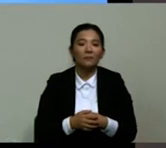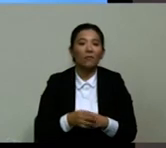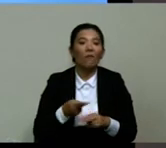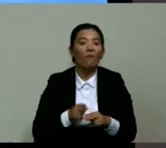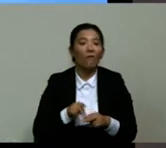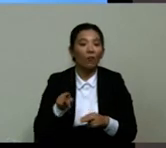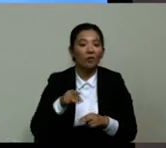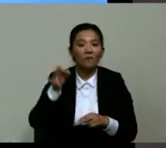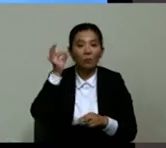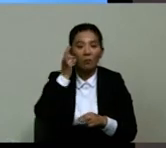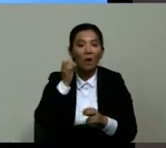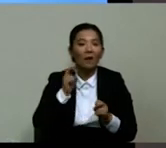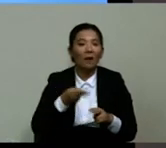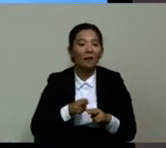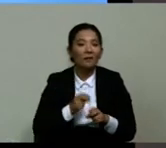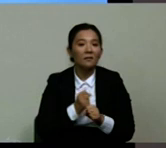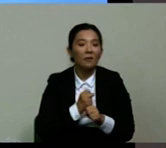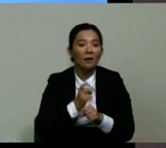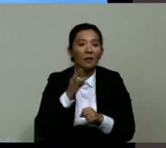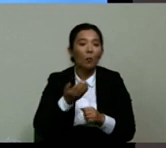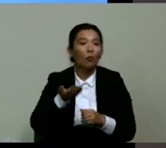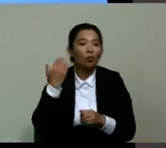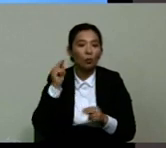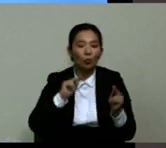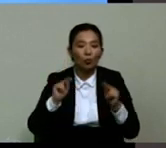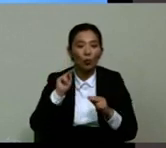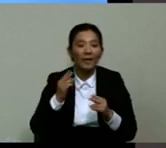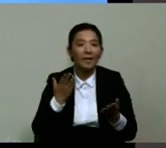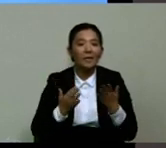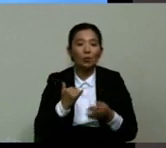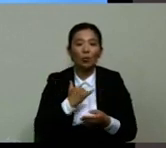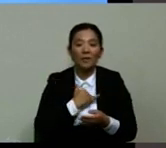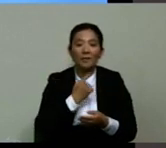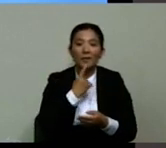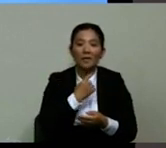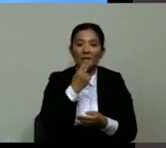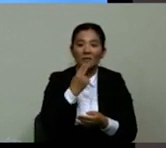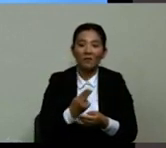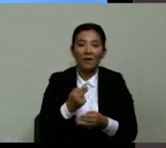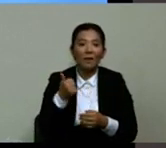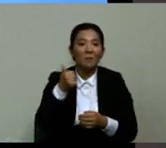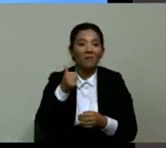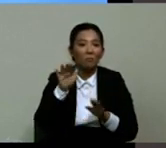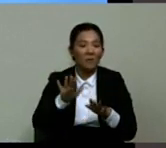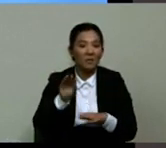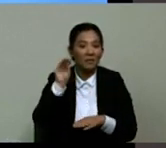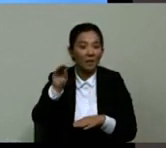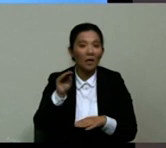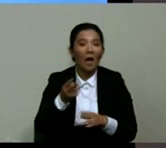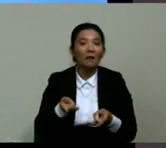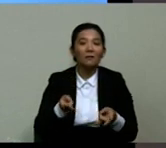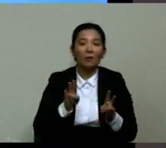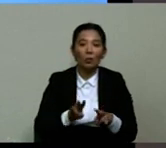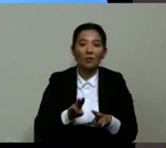Вот, вспомним, как мы это делали на прошлом уроке. То есть, если у нас красный цвет стоит на первом месте,